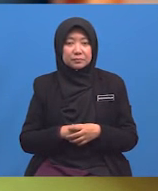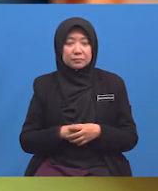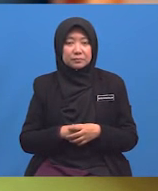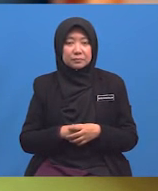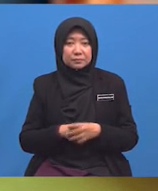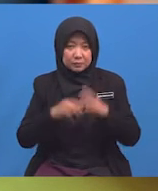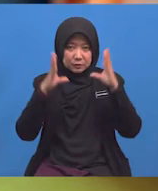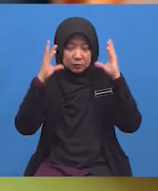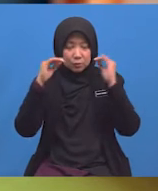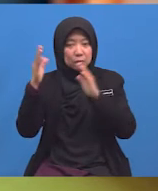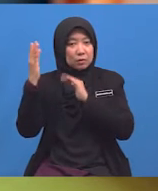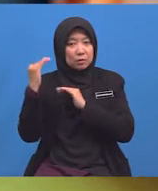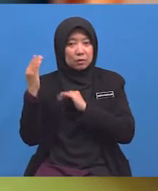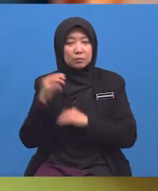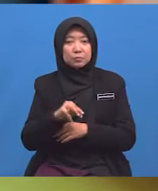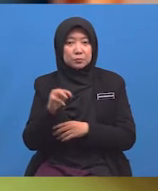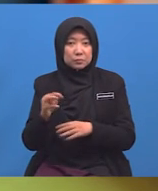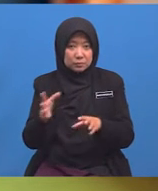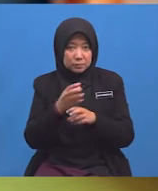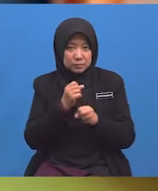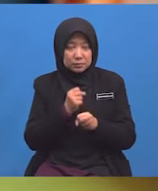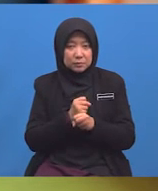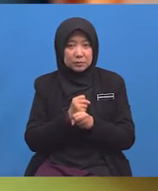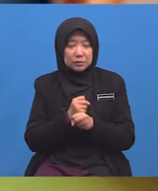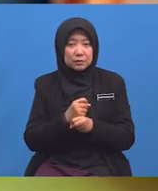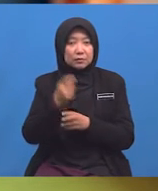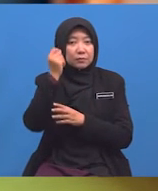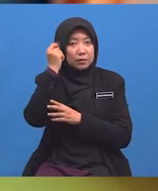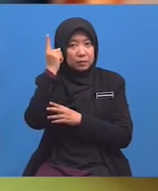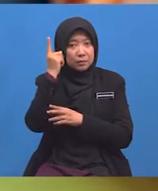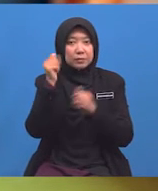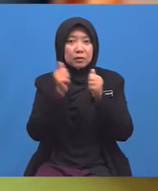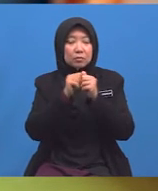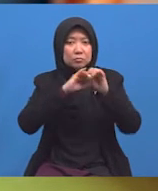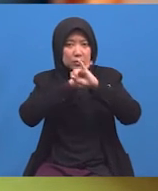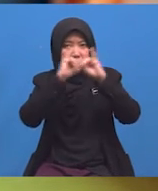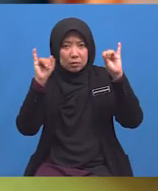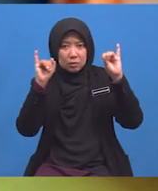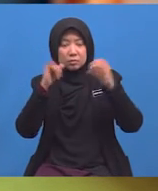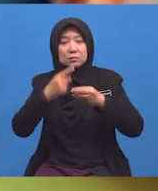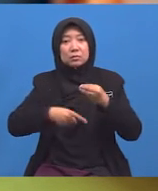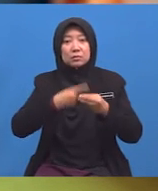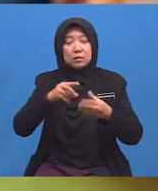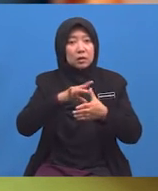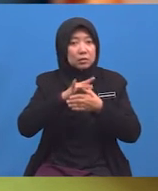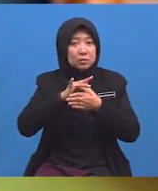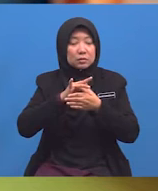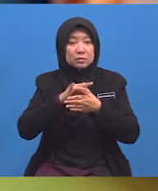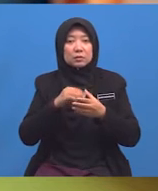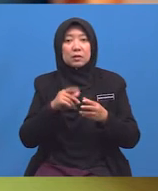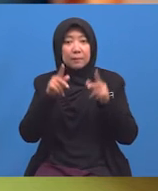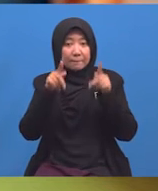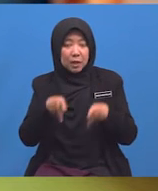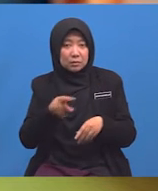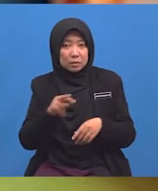Cikgu berharap murid-murid dapat memahami dengan jelas mengenai isi kandungan